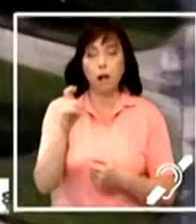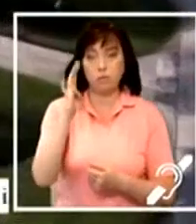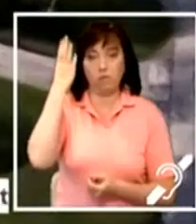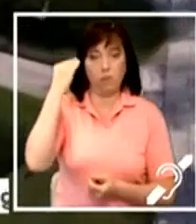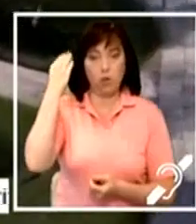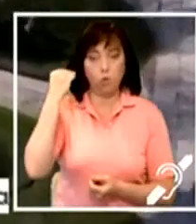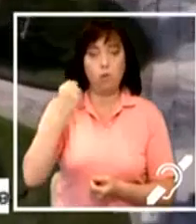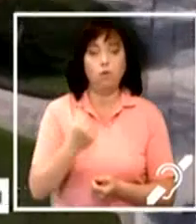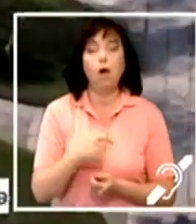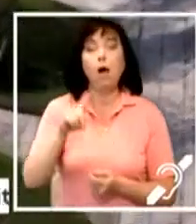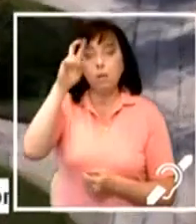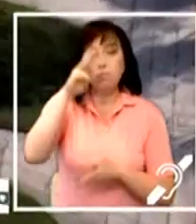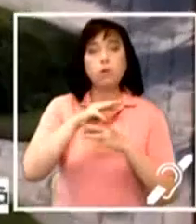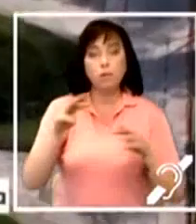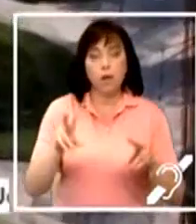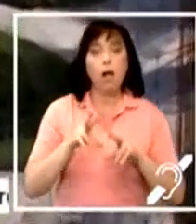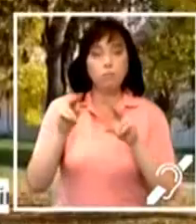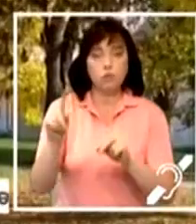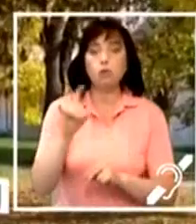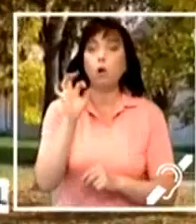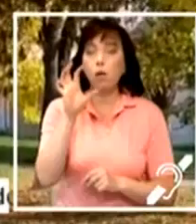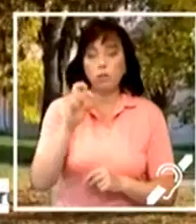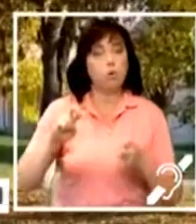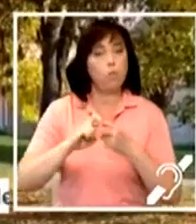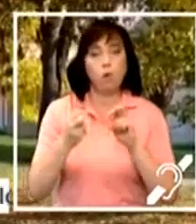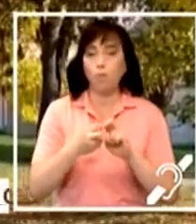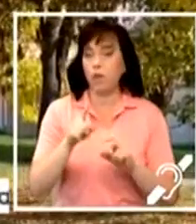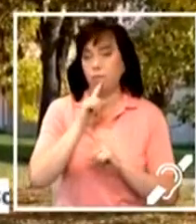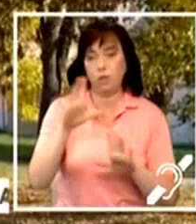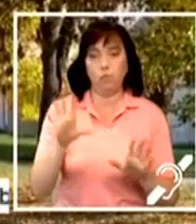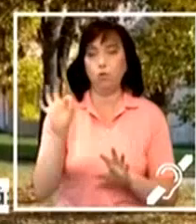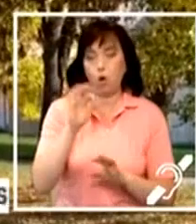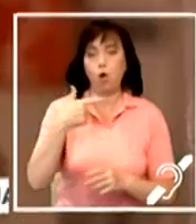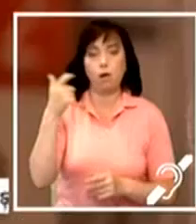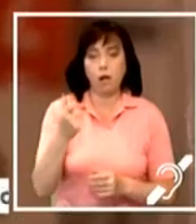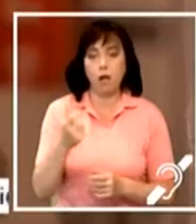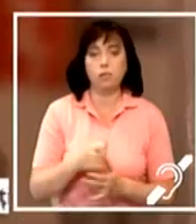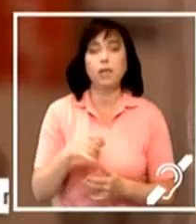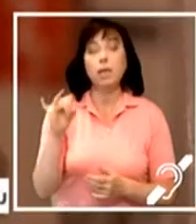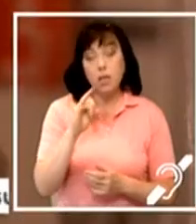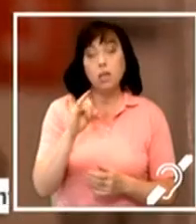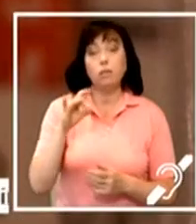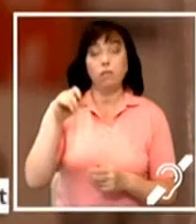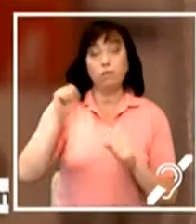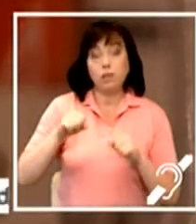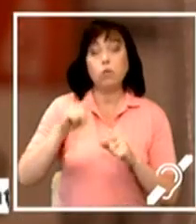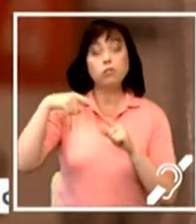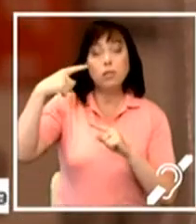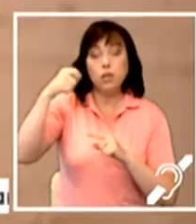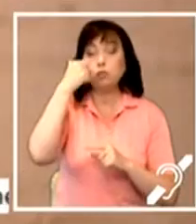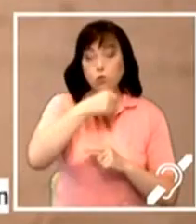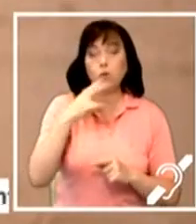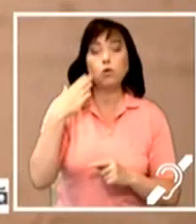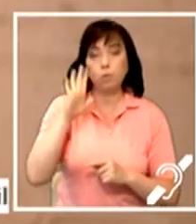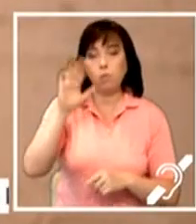către Republica Moldova. Guvernul dă asigurări că în octombrie nu vor fi probleme cu aprovizionarea și nu exclude că în următorii ani România va